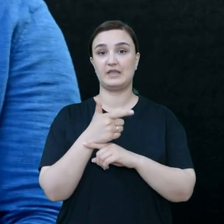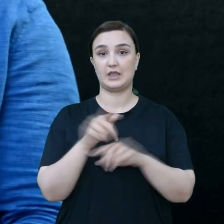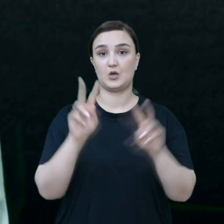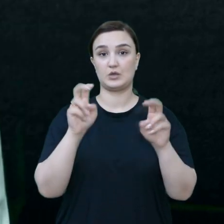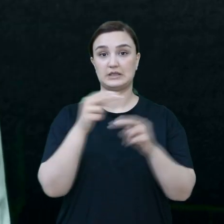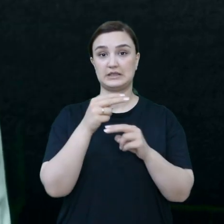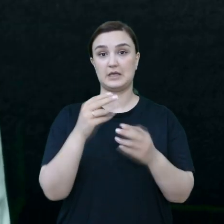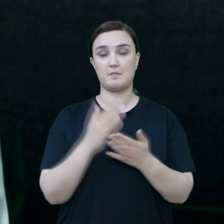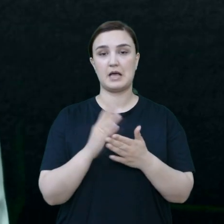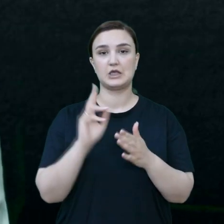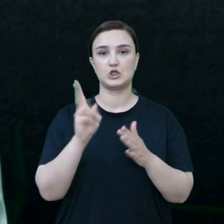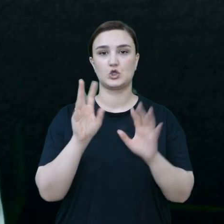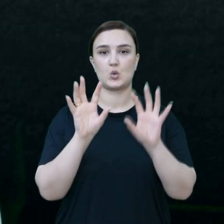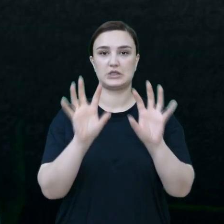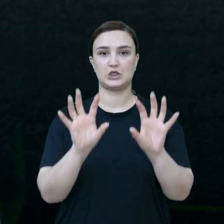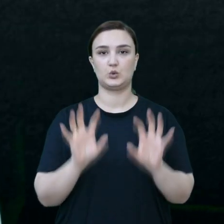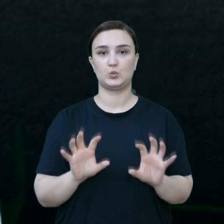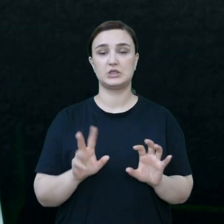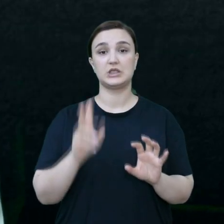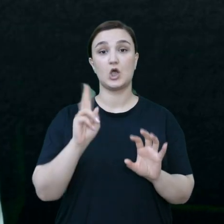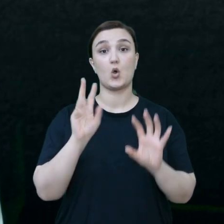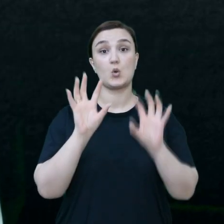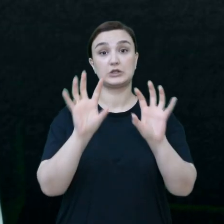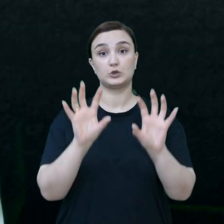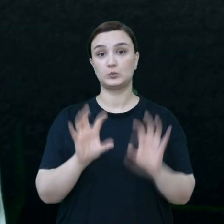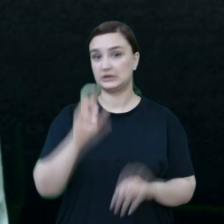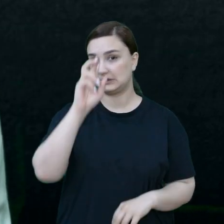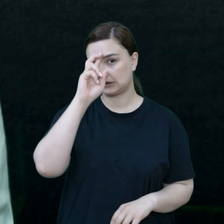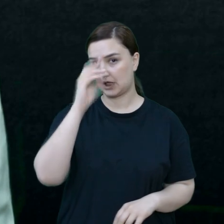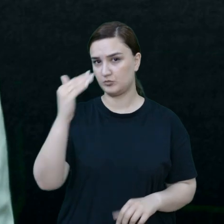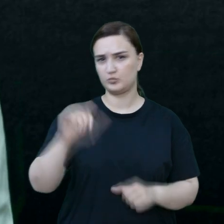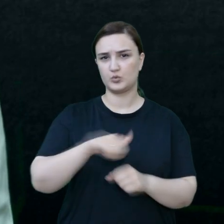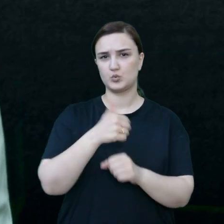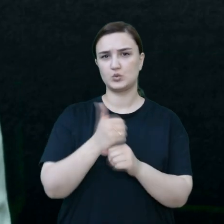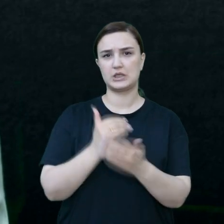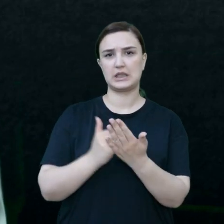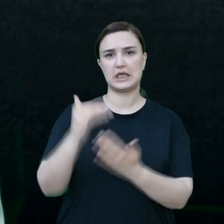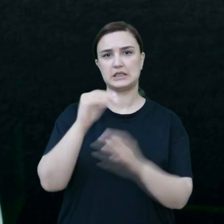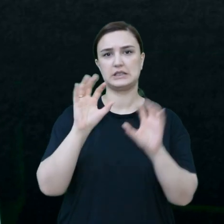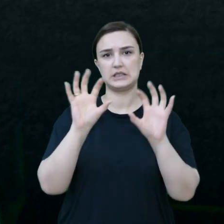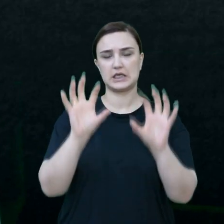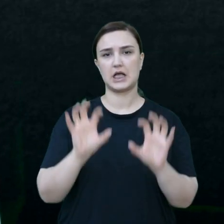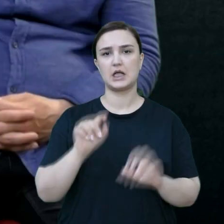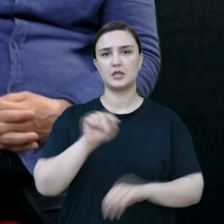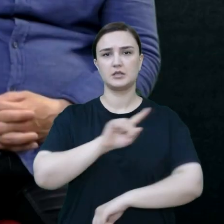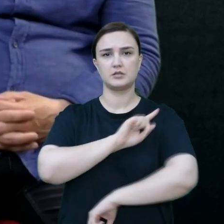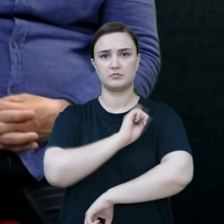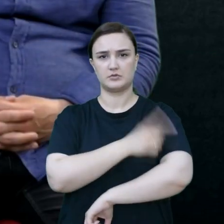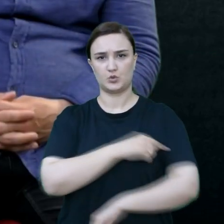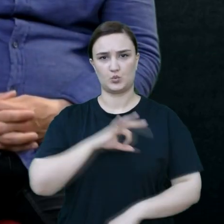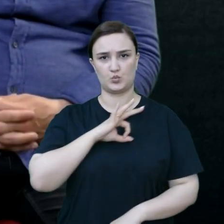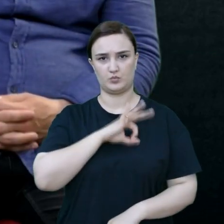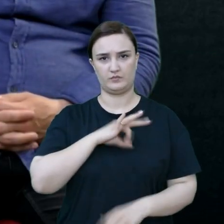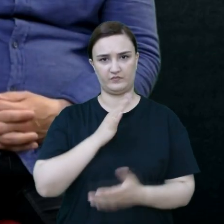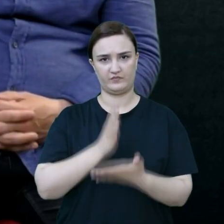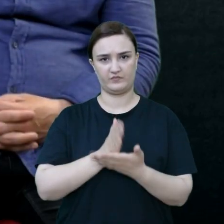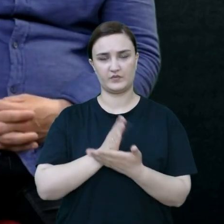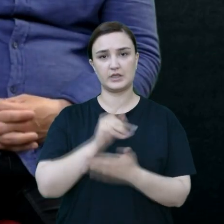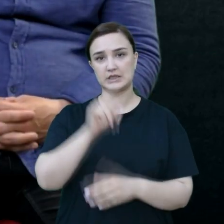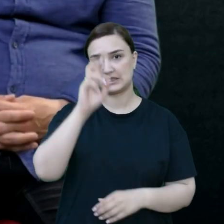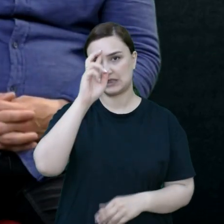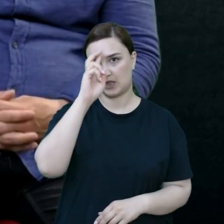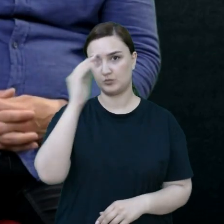კონსტიტუცია. კონსტიტუცია სახელმწიფოს უზენაესი კანონია, რომელსაც უმაღლესი იურიდიული ძალა გააჩნია. იგი სახელმწიფოს